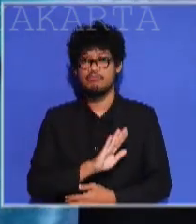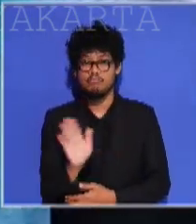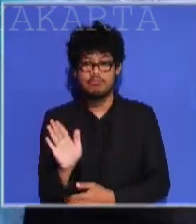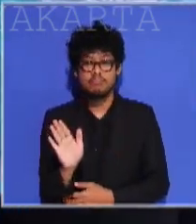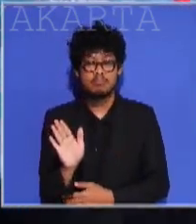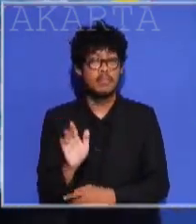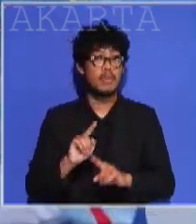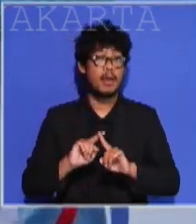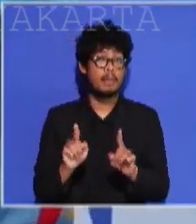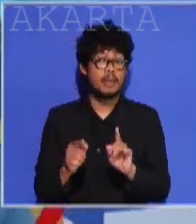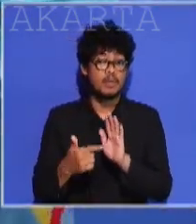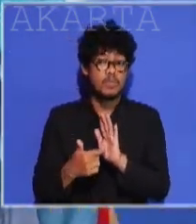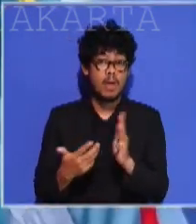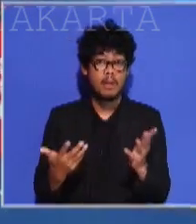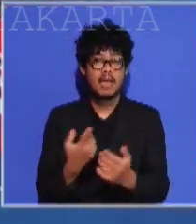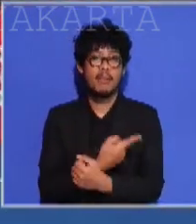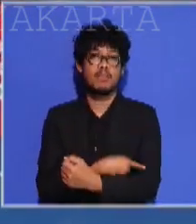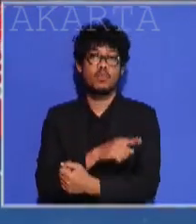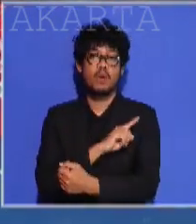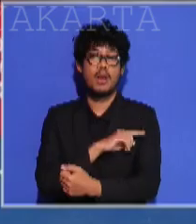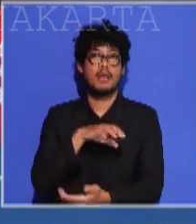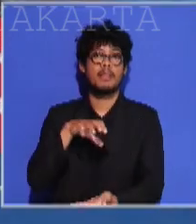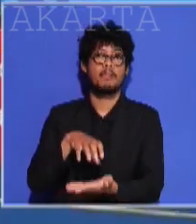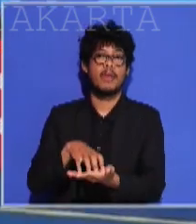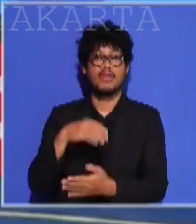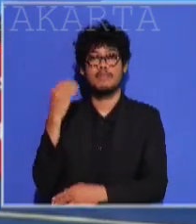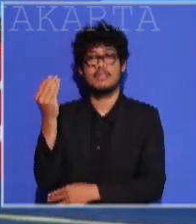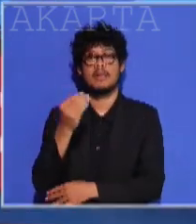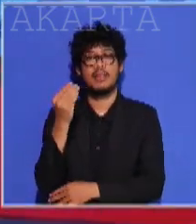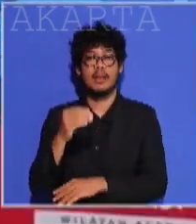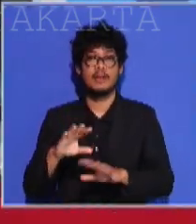mengenalkan berbagai potensi yang ada di wilayahnya, baik wisata dan budayanya.